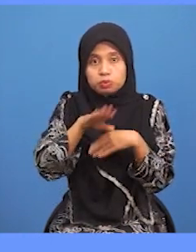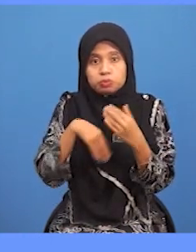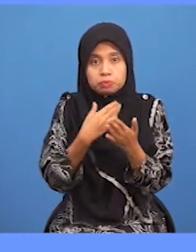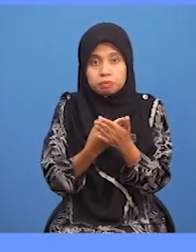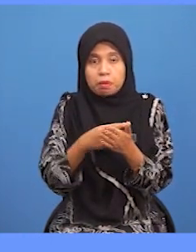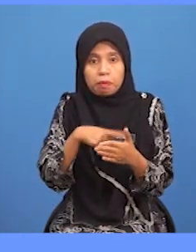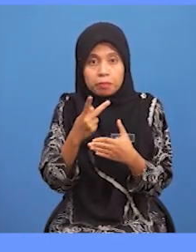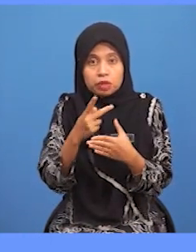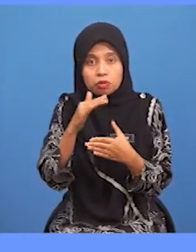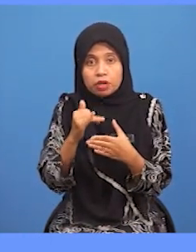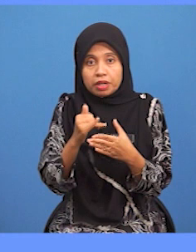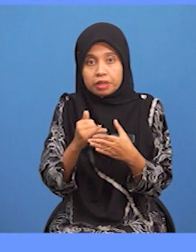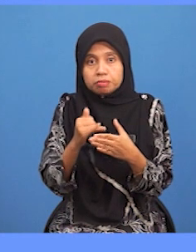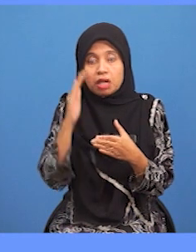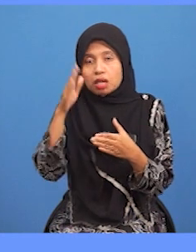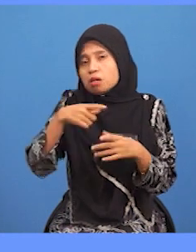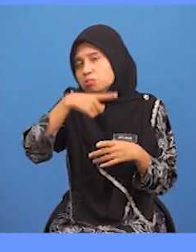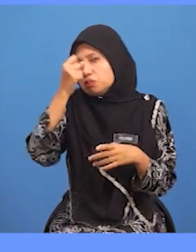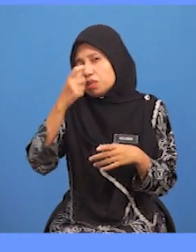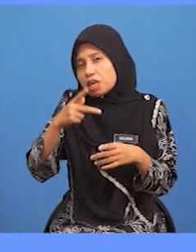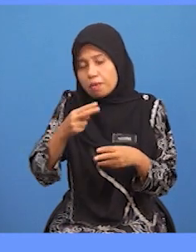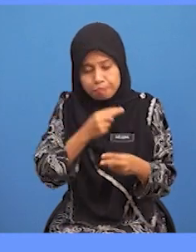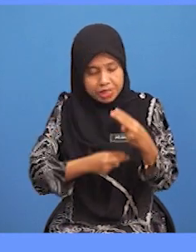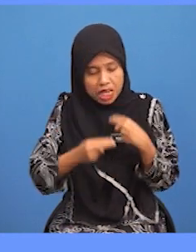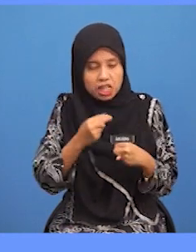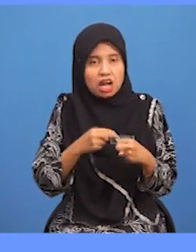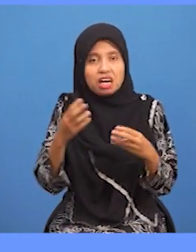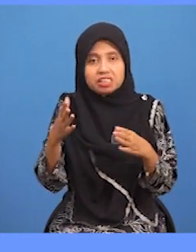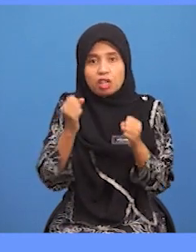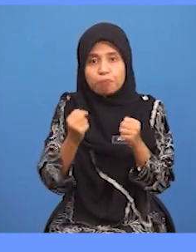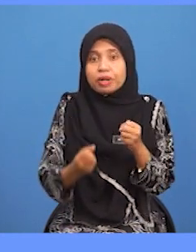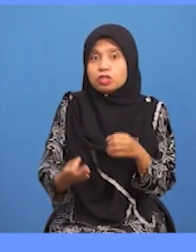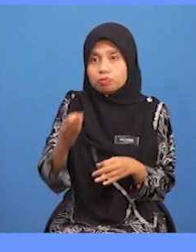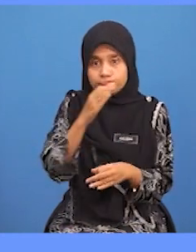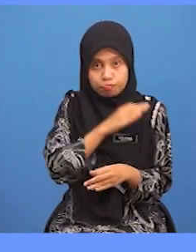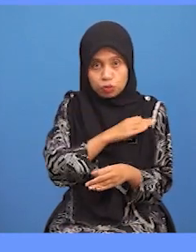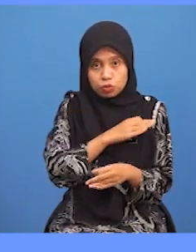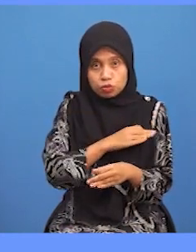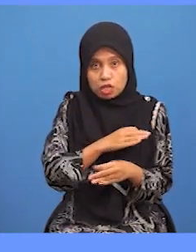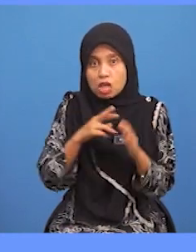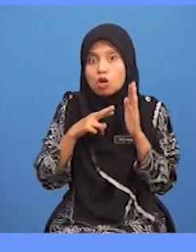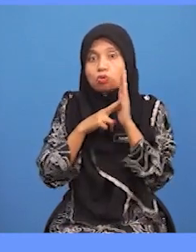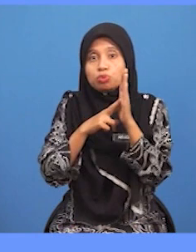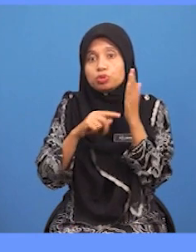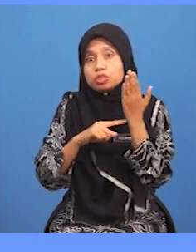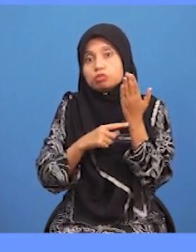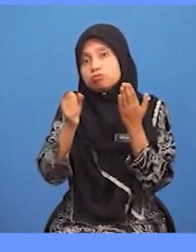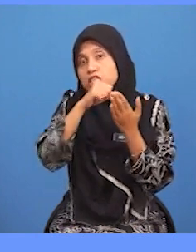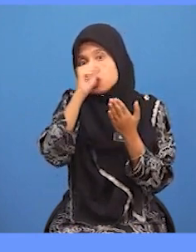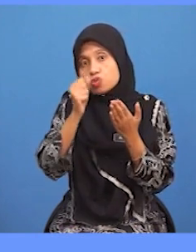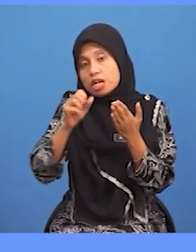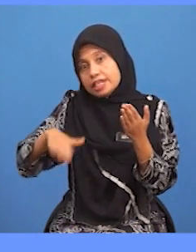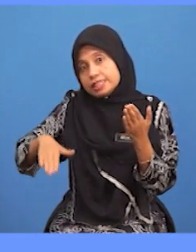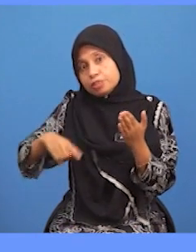yang melebihi titik pulang modal akan menyebabkan perniagaan memperoleh keuntungan. Rujuk semula contoh